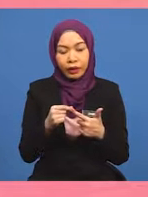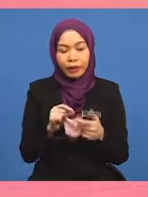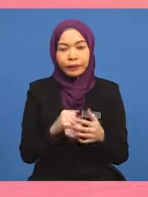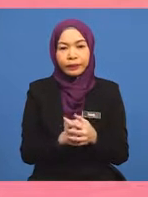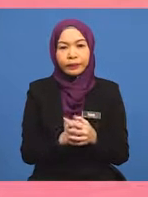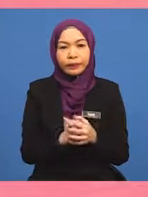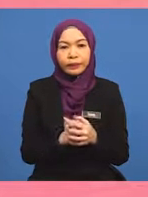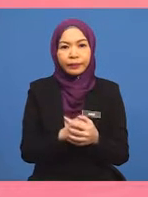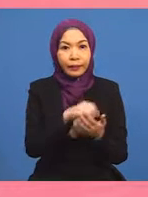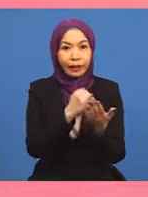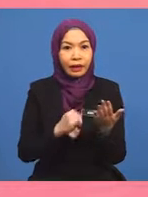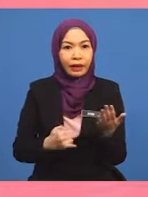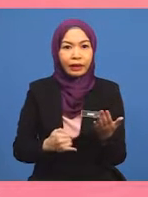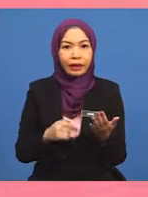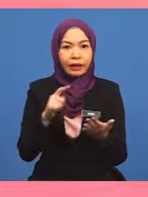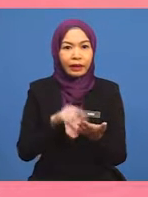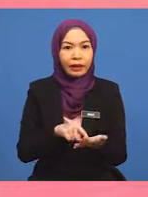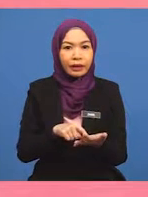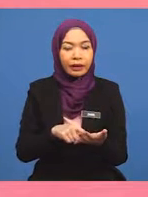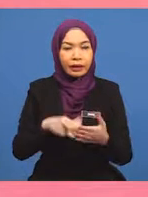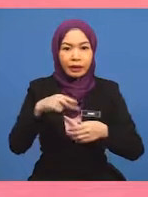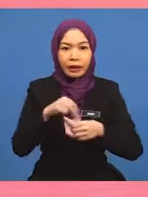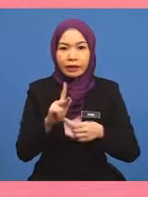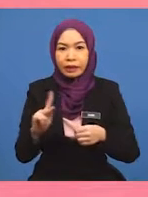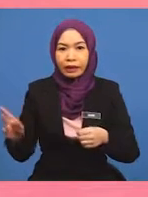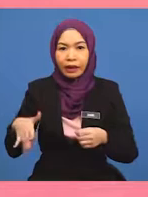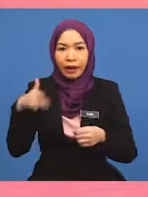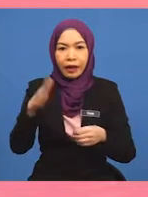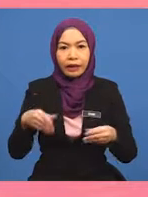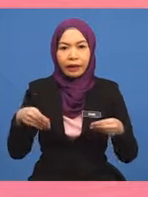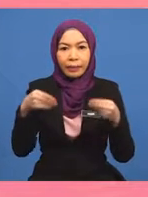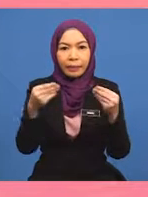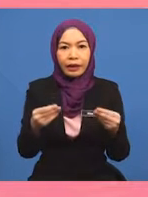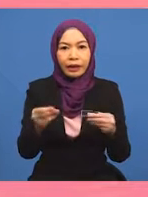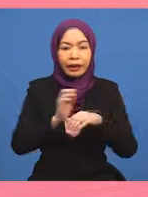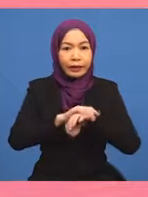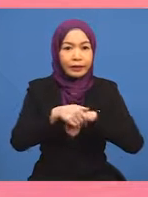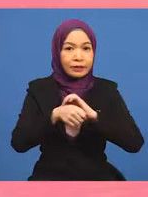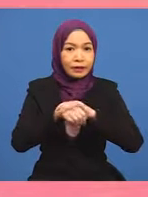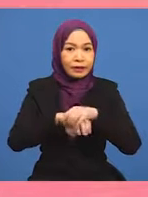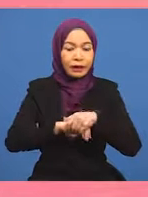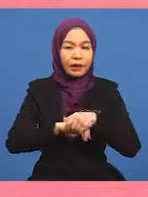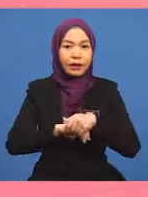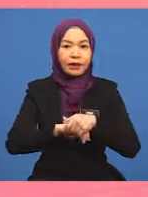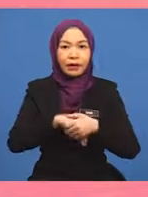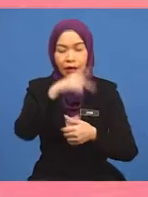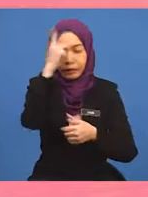Lakaran kedua yang dihasilkan akan memberikan lebih keselesaan